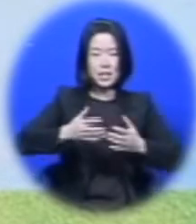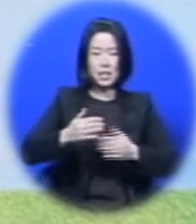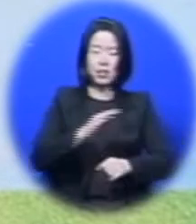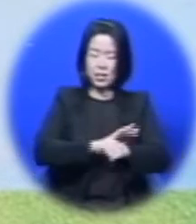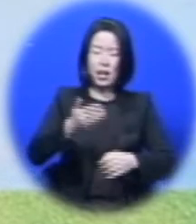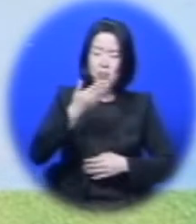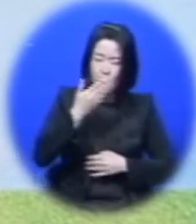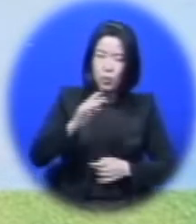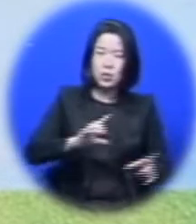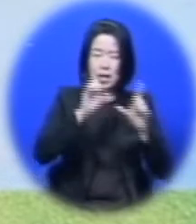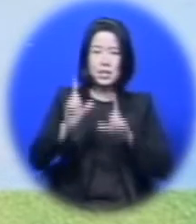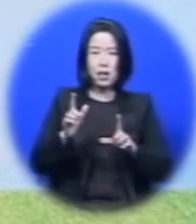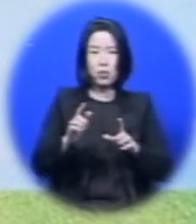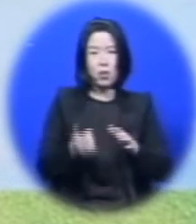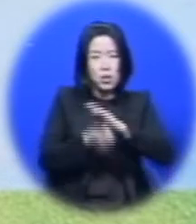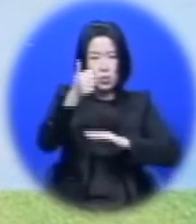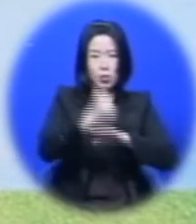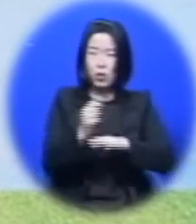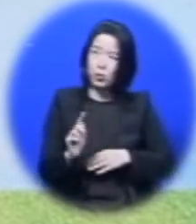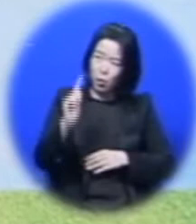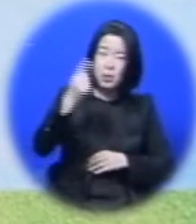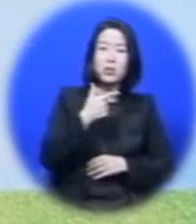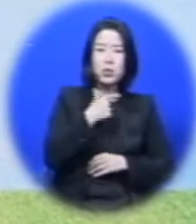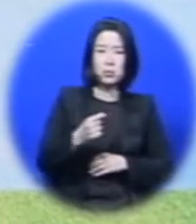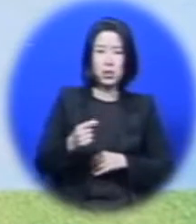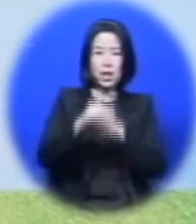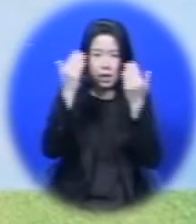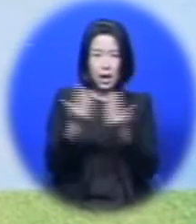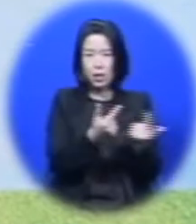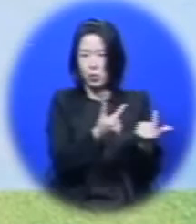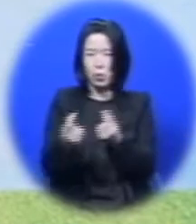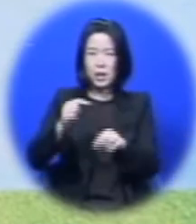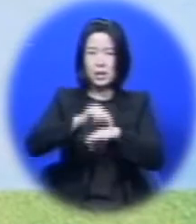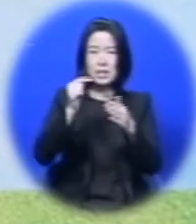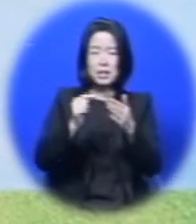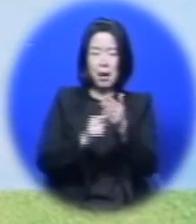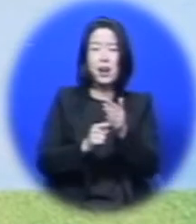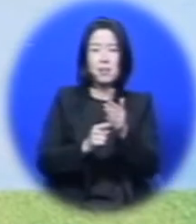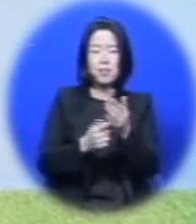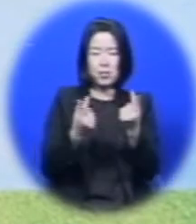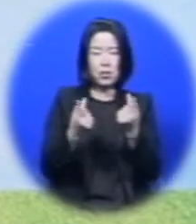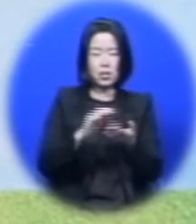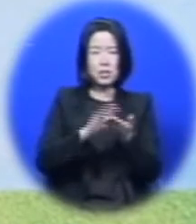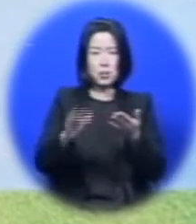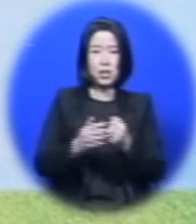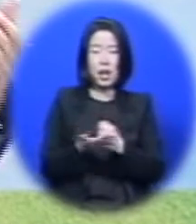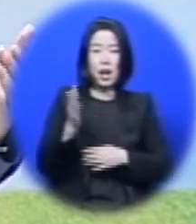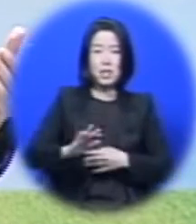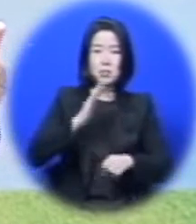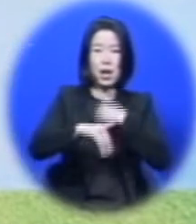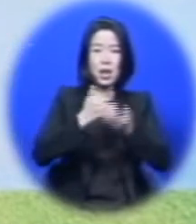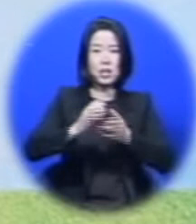살고 성공하고 높아지고 싶은 게 다 사람의 마음의 인지상정이잖아요. 그러나 하나님의